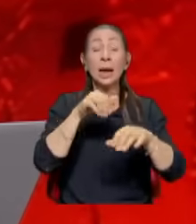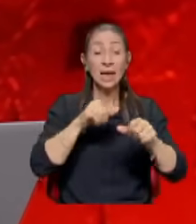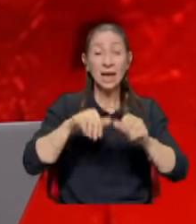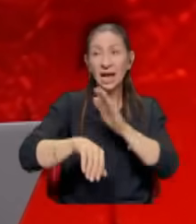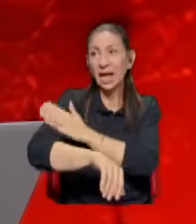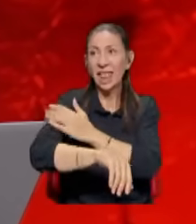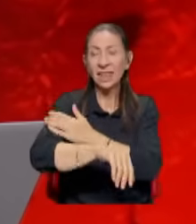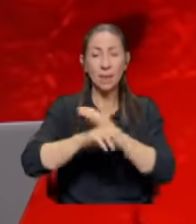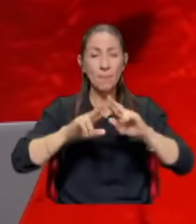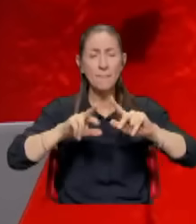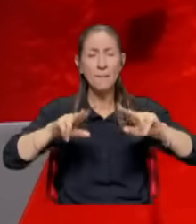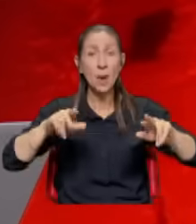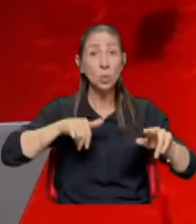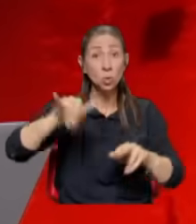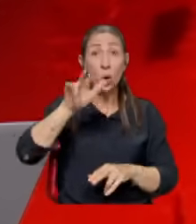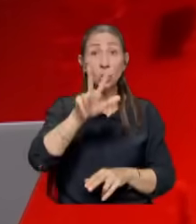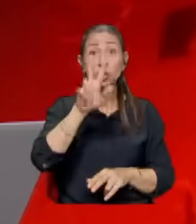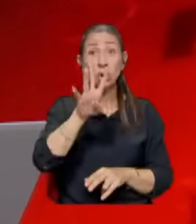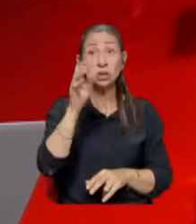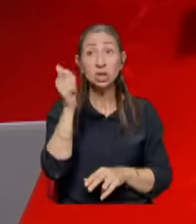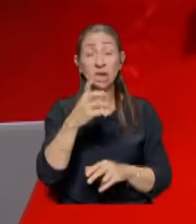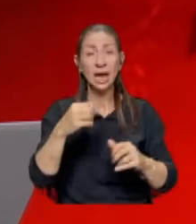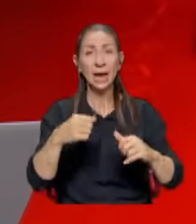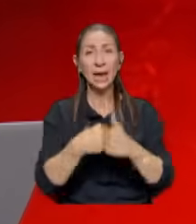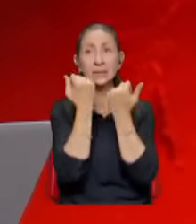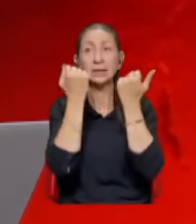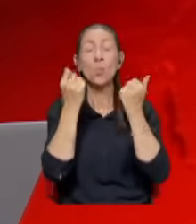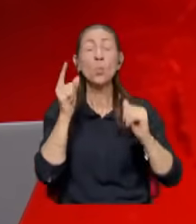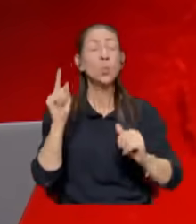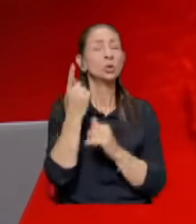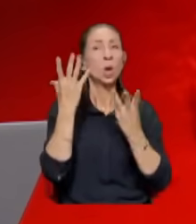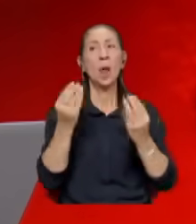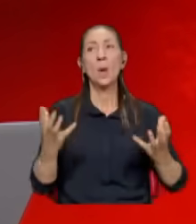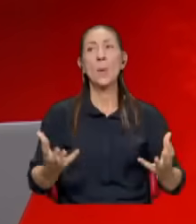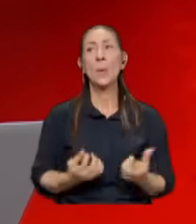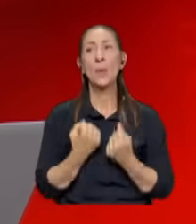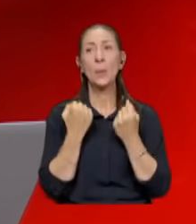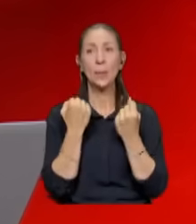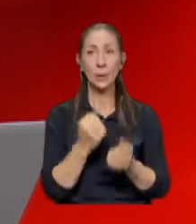kanadı parçalanan uçaktaki 34 kişi kazadan mucize eseri kurtuldu.